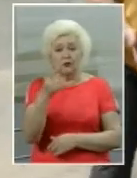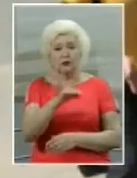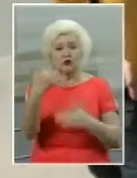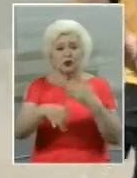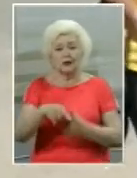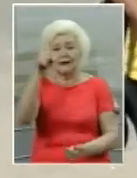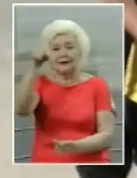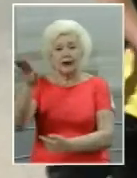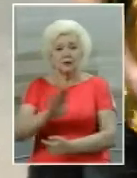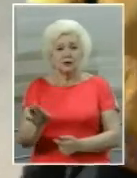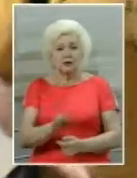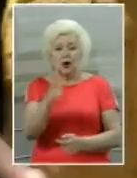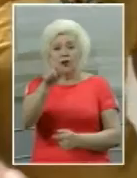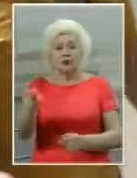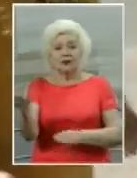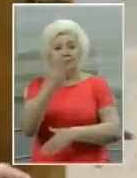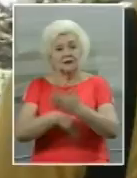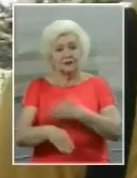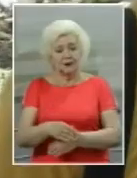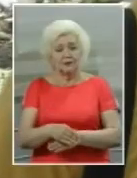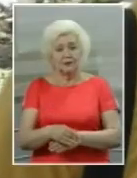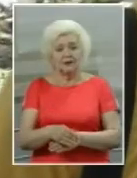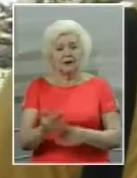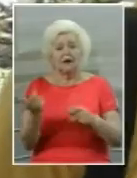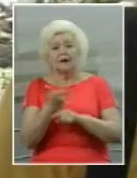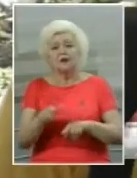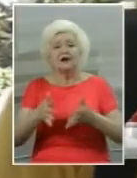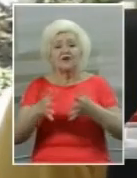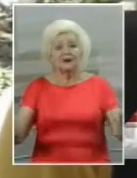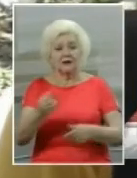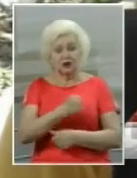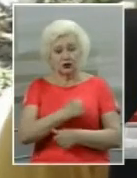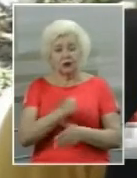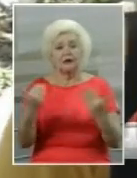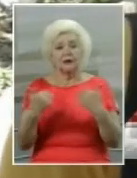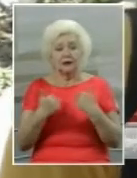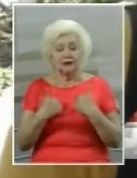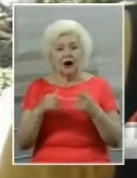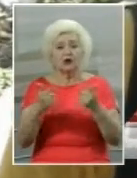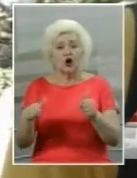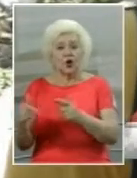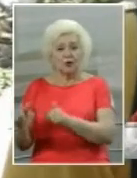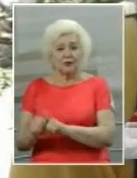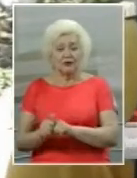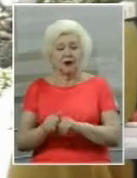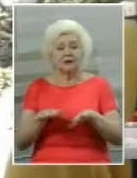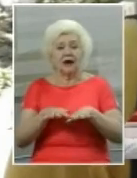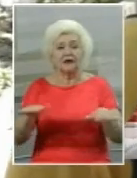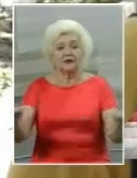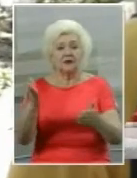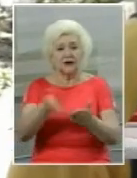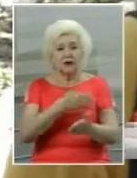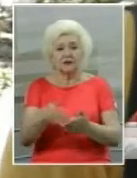не пристосований для людей з інвалідністю. На превеликий жаль, наш об'єкт, інфраструктура